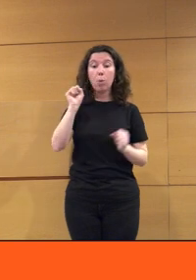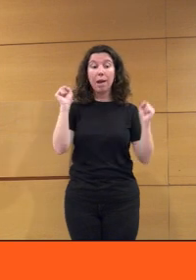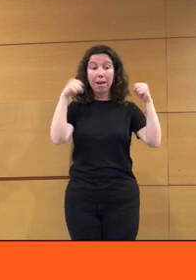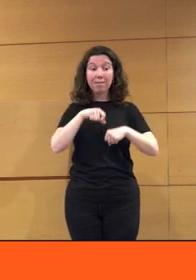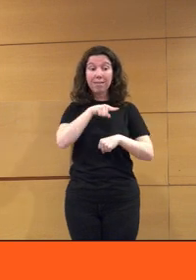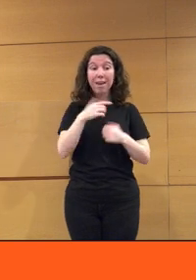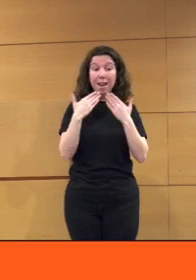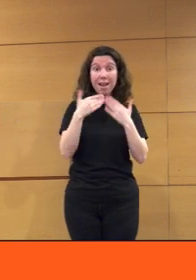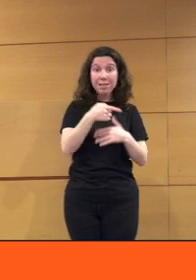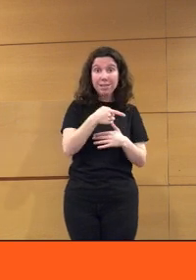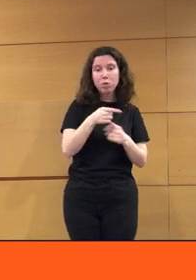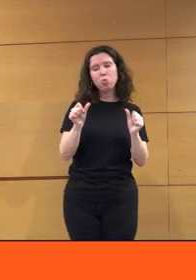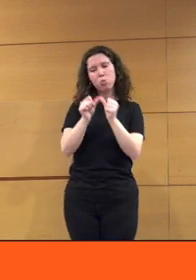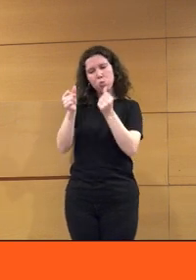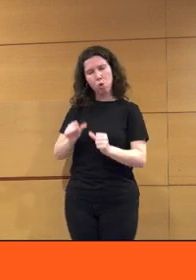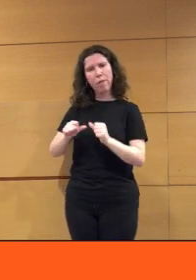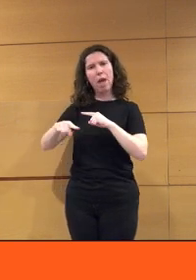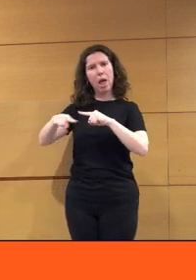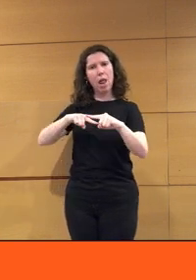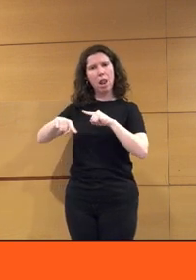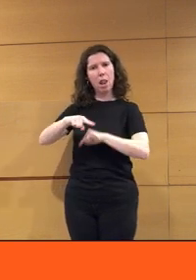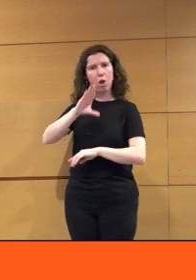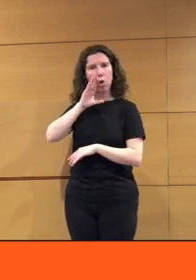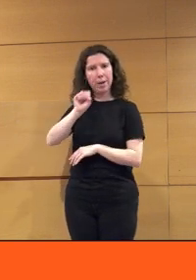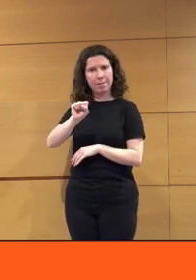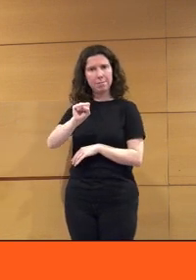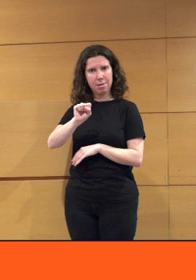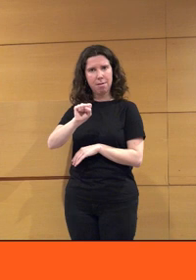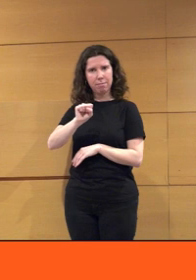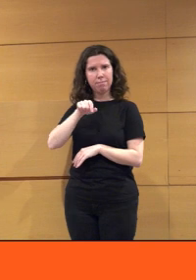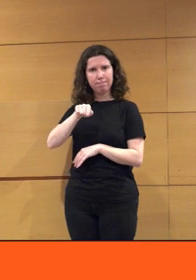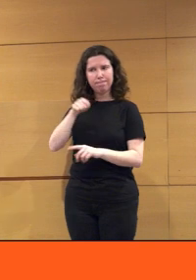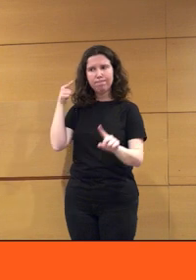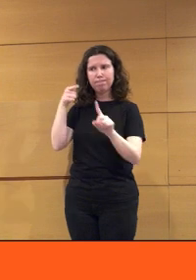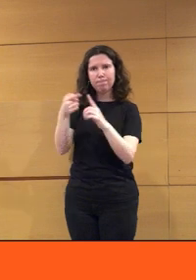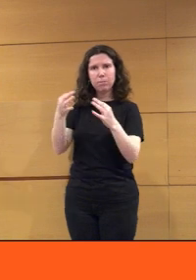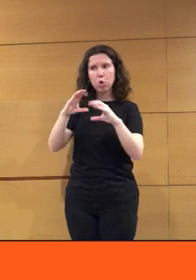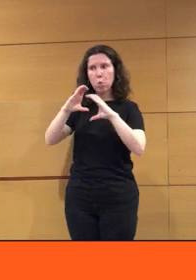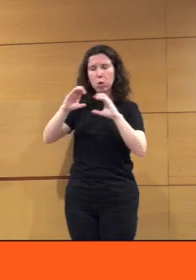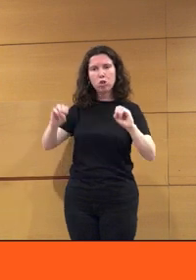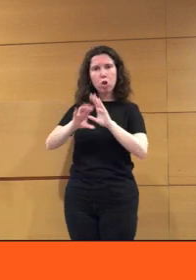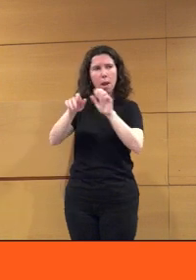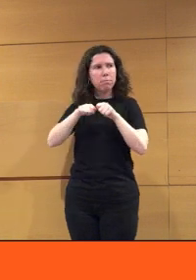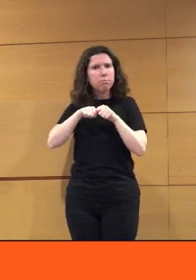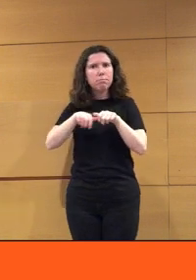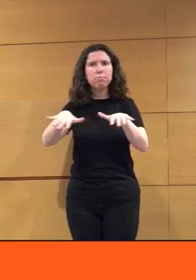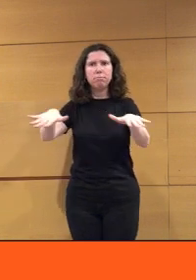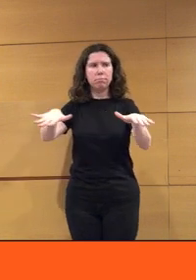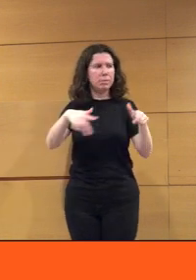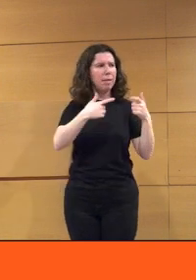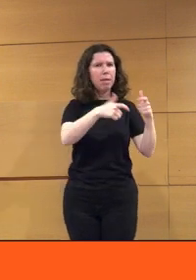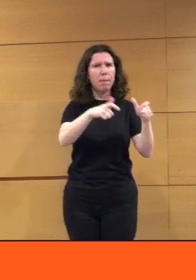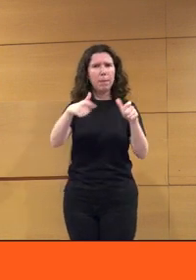de governança que ha de permetre que la comunicació clara s'estengui d'una manera clara i efectiva a nivell dels